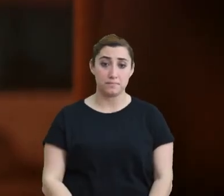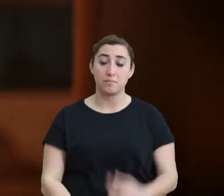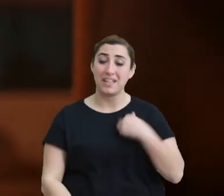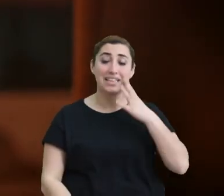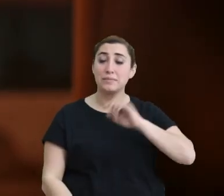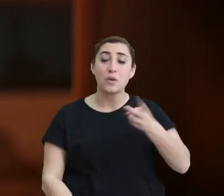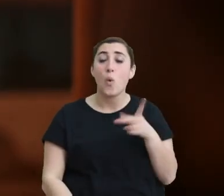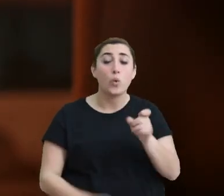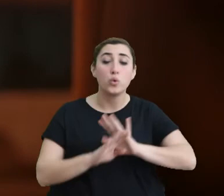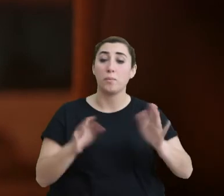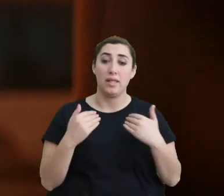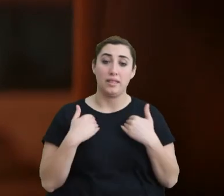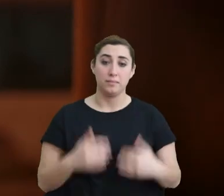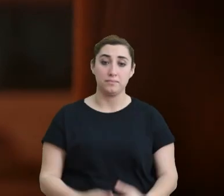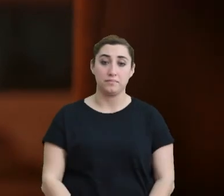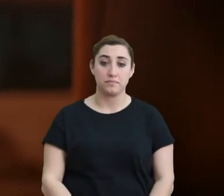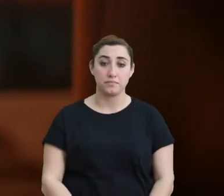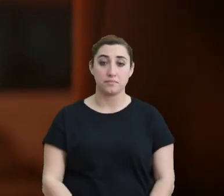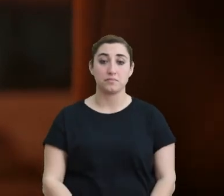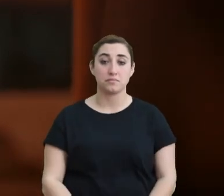Ben kimseyi öldürmedim.